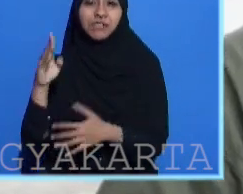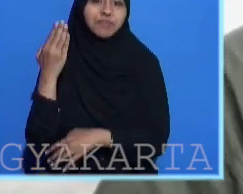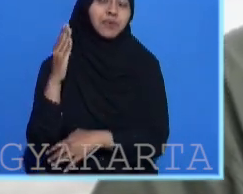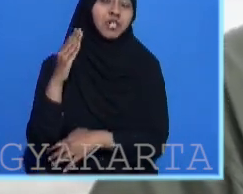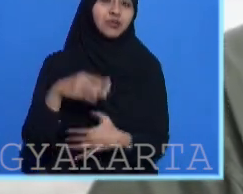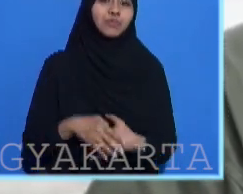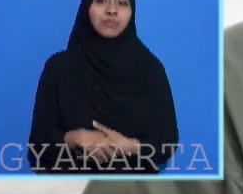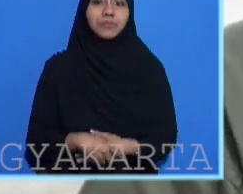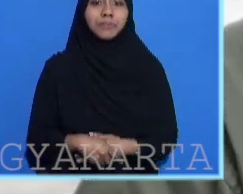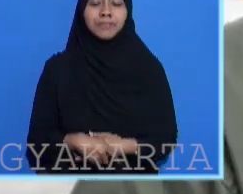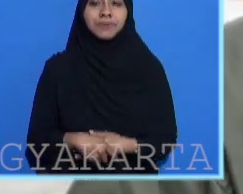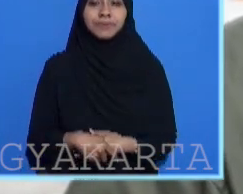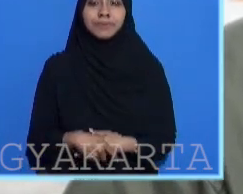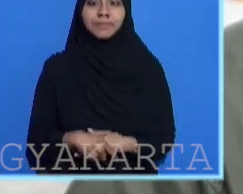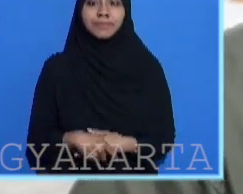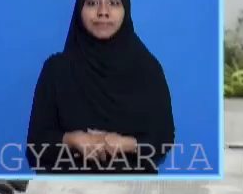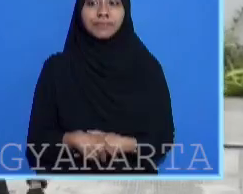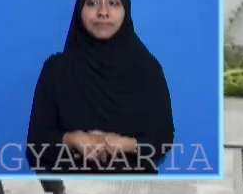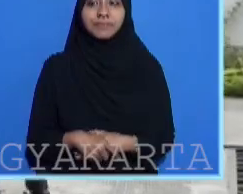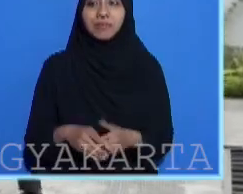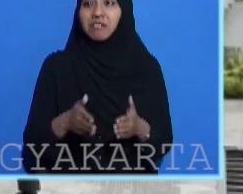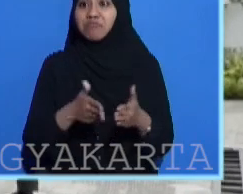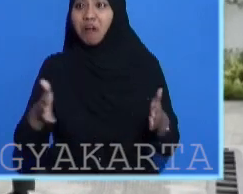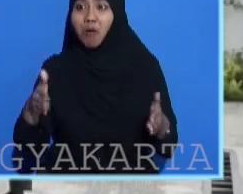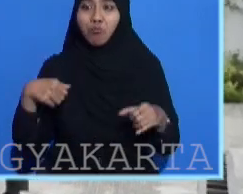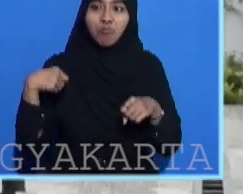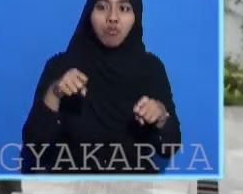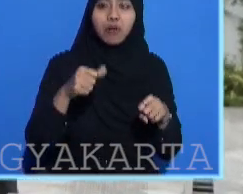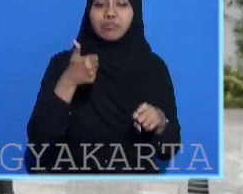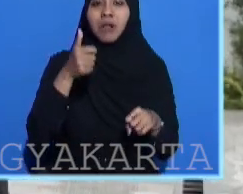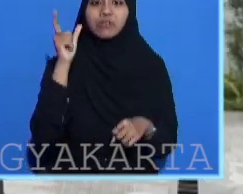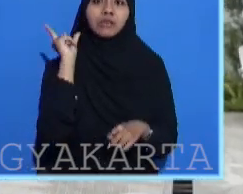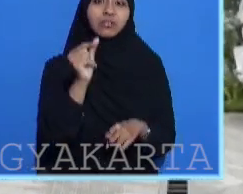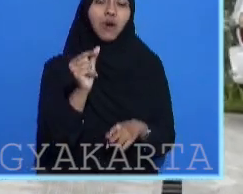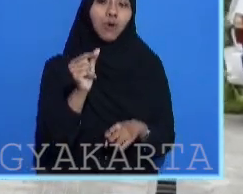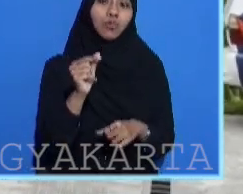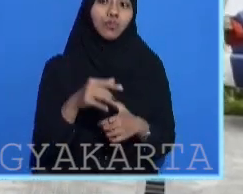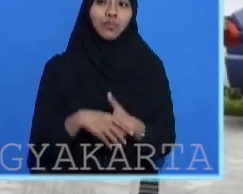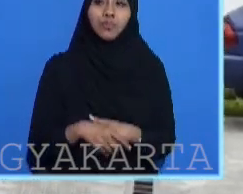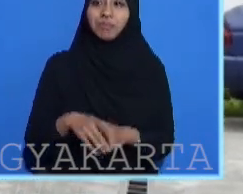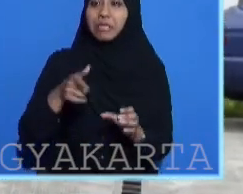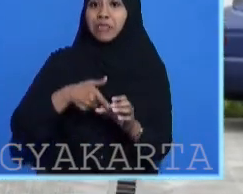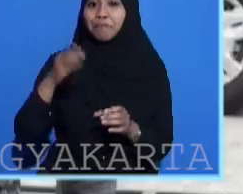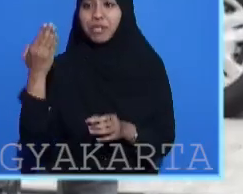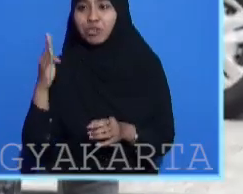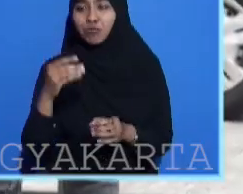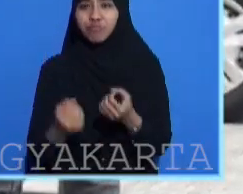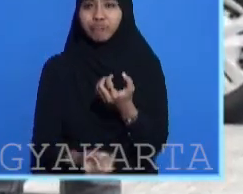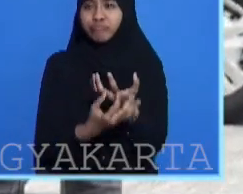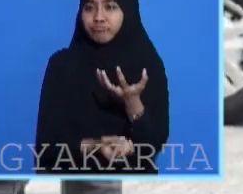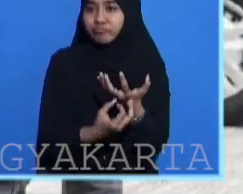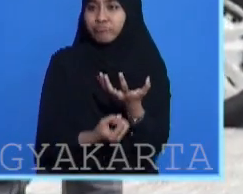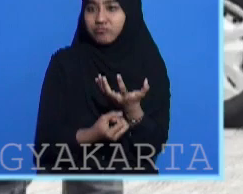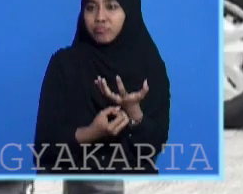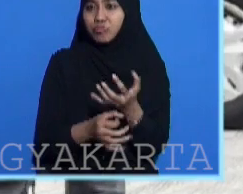lebih jaraknya lebih jauh selain Pembakaran sempurna penggunaan Pertamax juga lebih ramah lingkungan